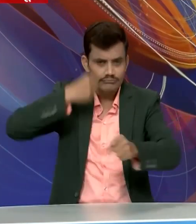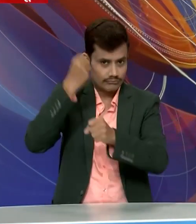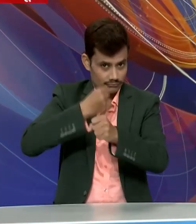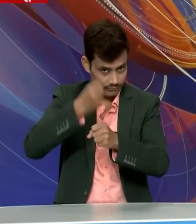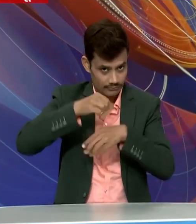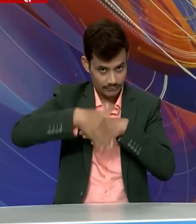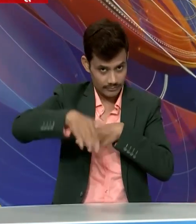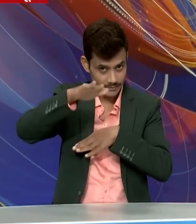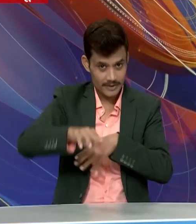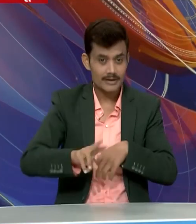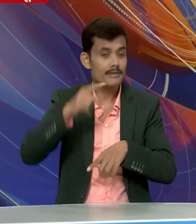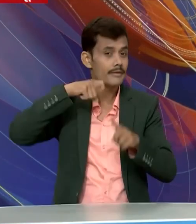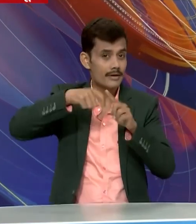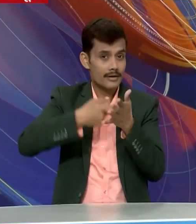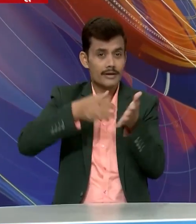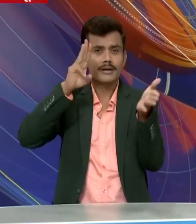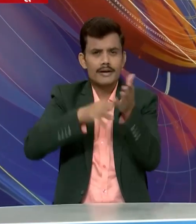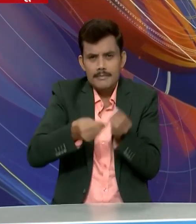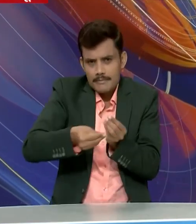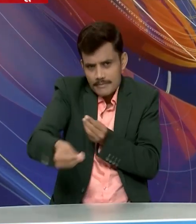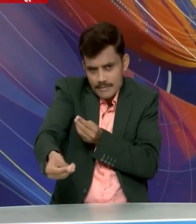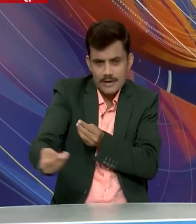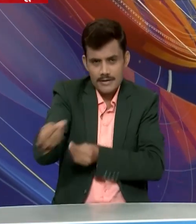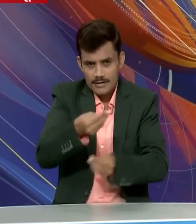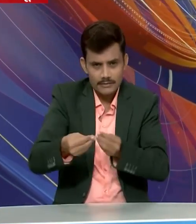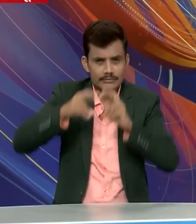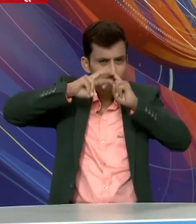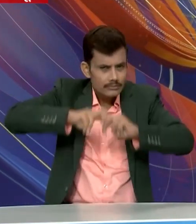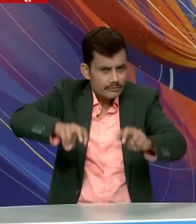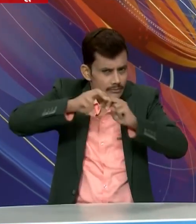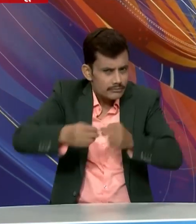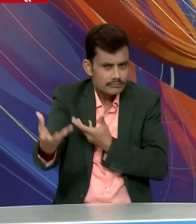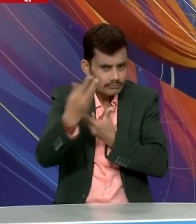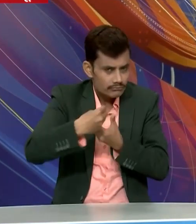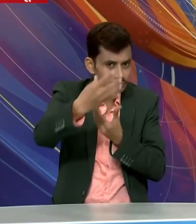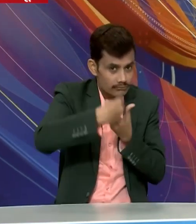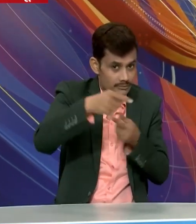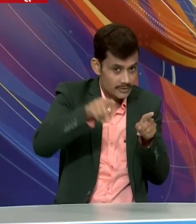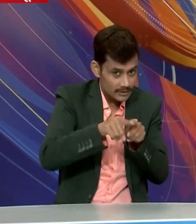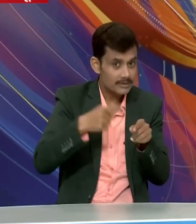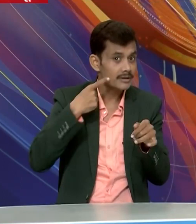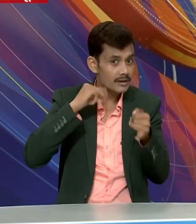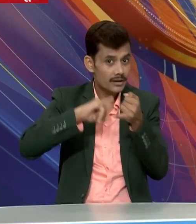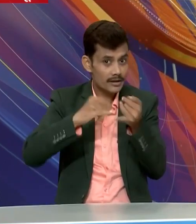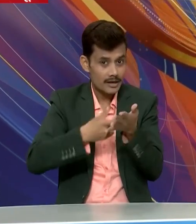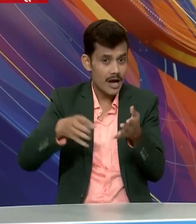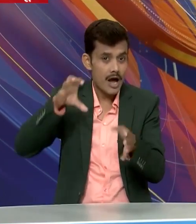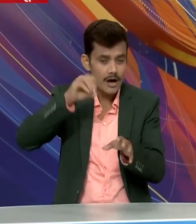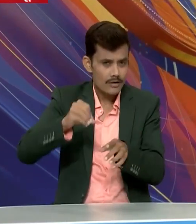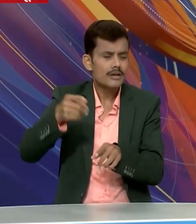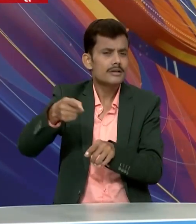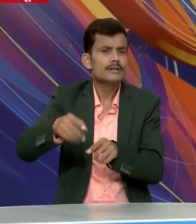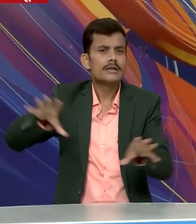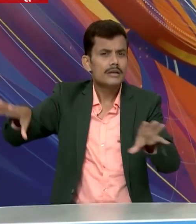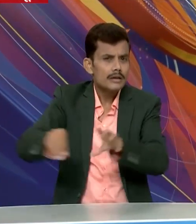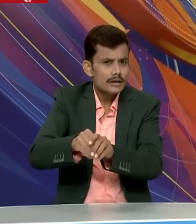है। विक्रम लैंडर से कुछ मीटर की दूरी पर ही ये जानकारियां लगातार जुटा रहा है। इसरो ने इससे संबंधित